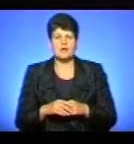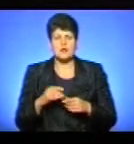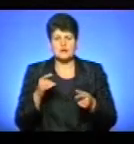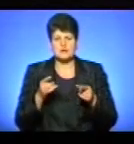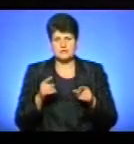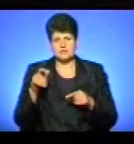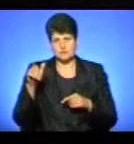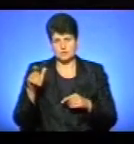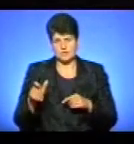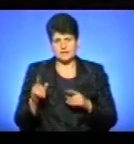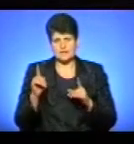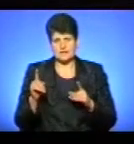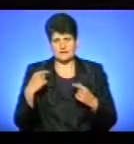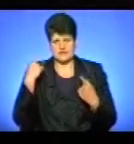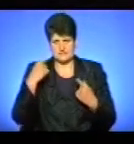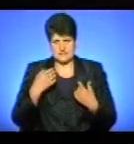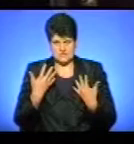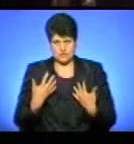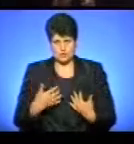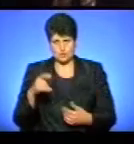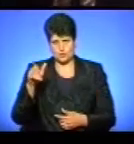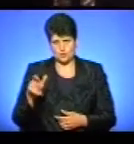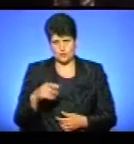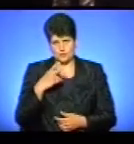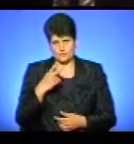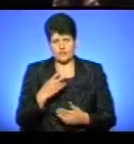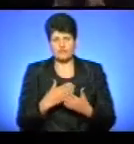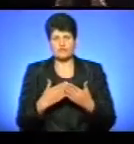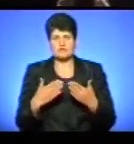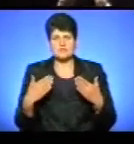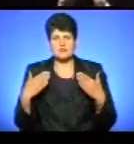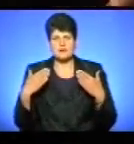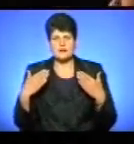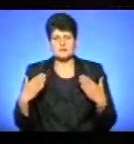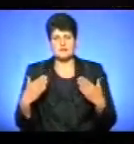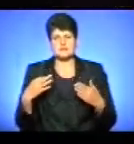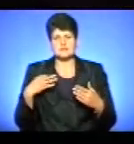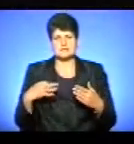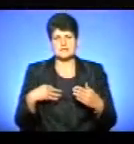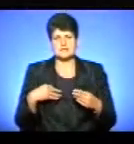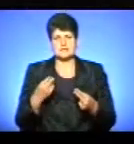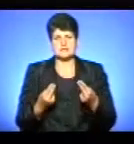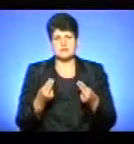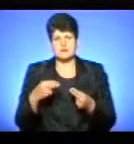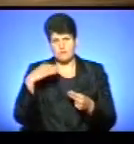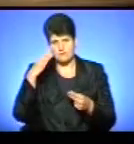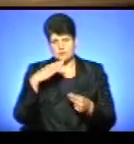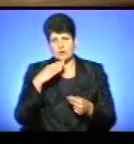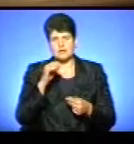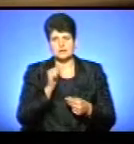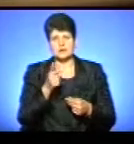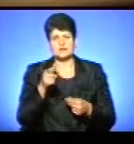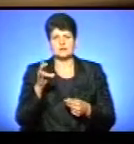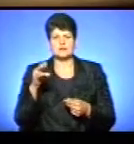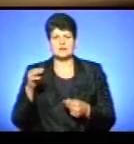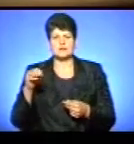реалістичну людину, навіть фізіологічну в чомусь. У виставі сина режисера зіграв батько Анатолій Гнатюк. Я